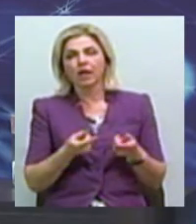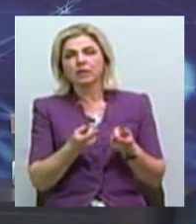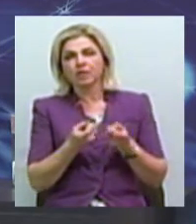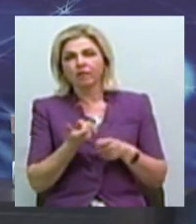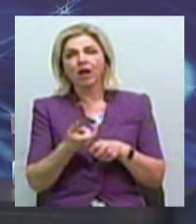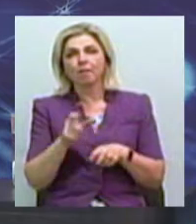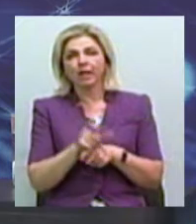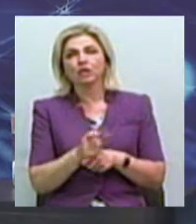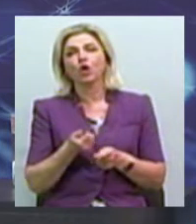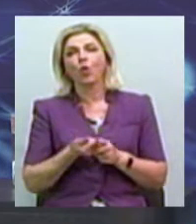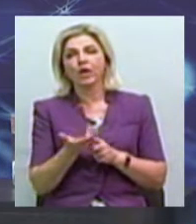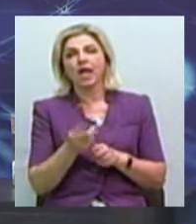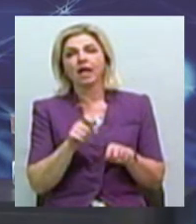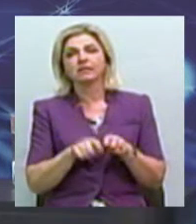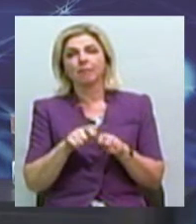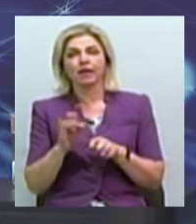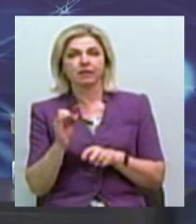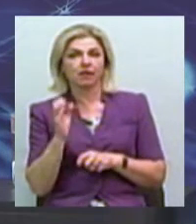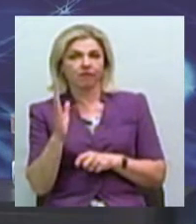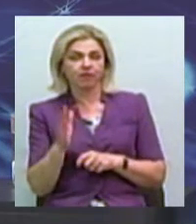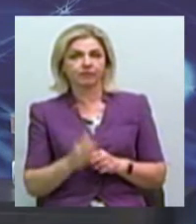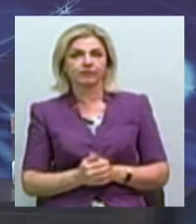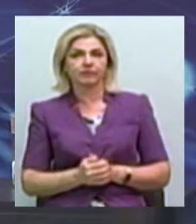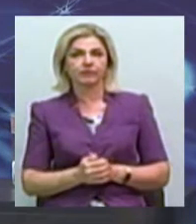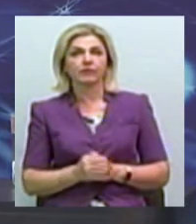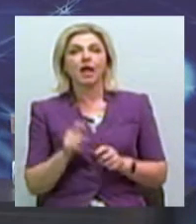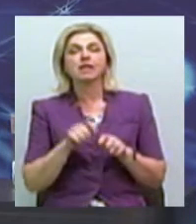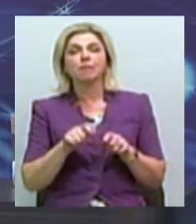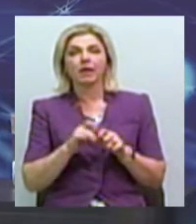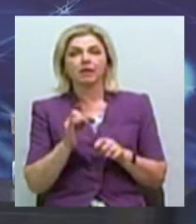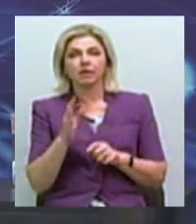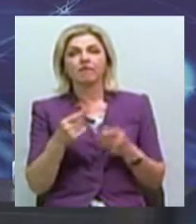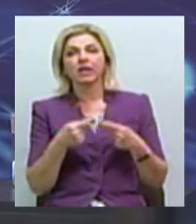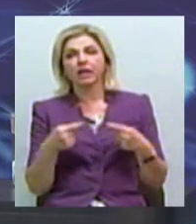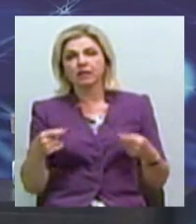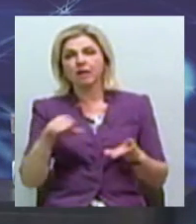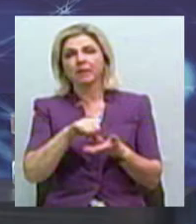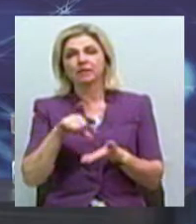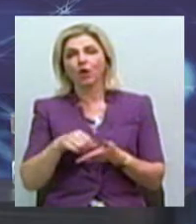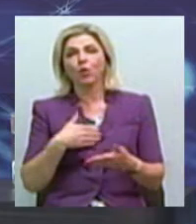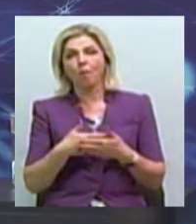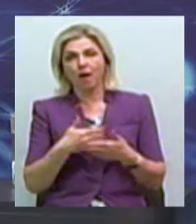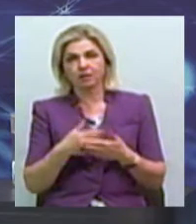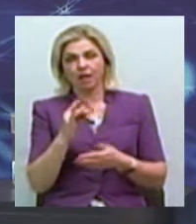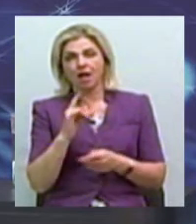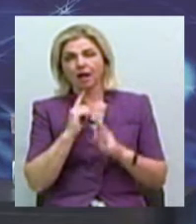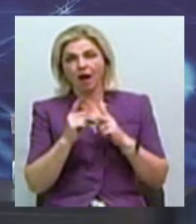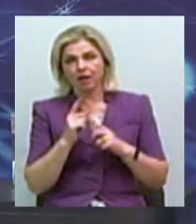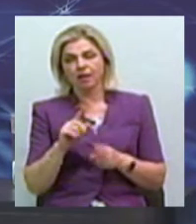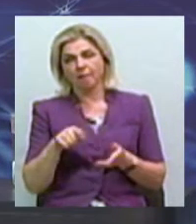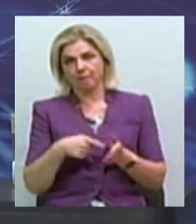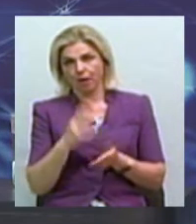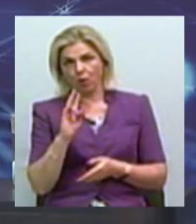кількість експертів. Експертів різних – це і представники громадських рад